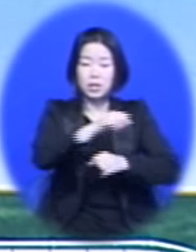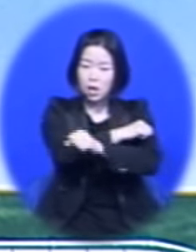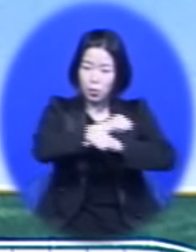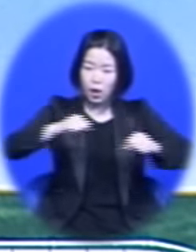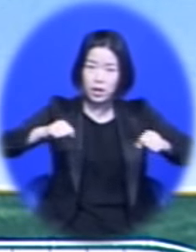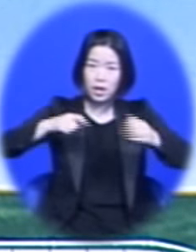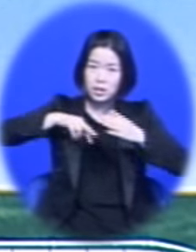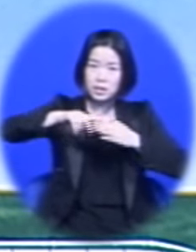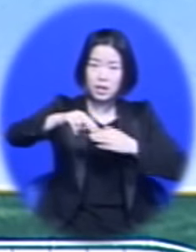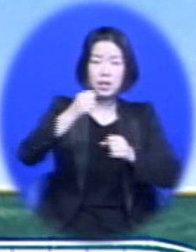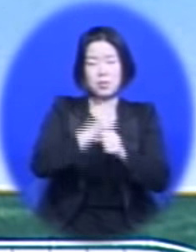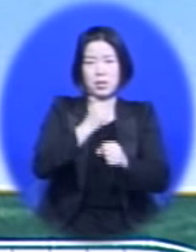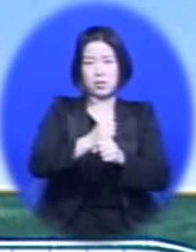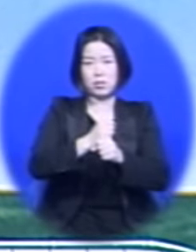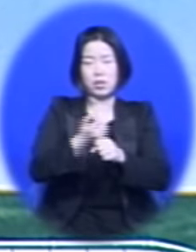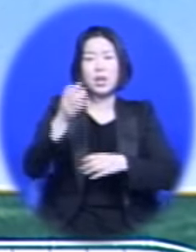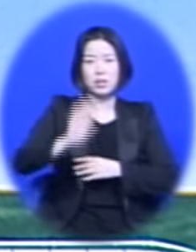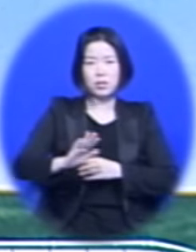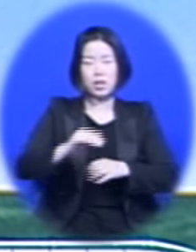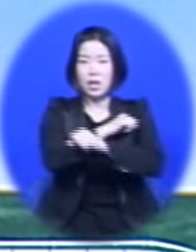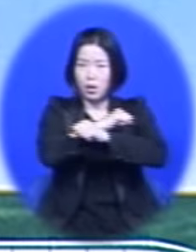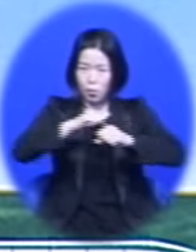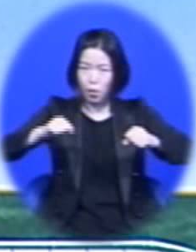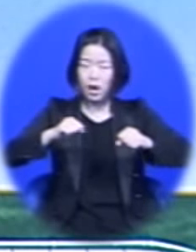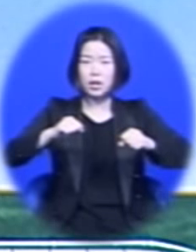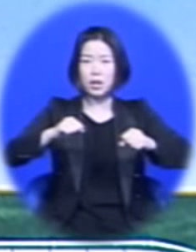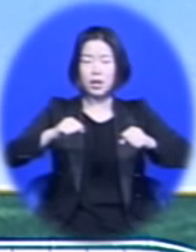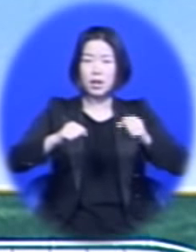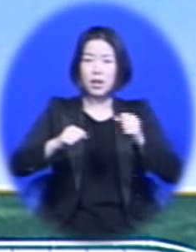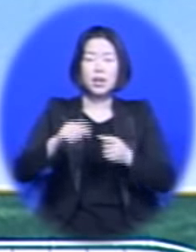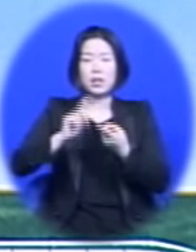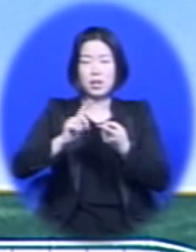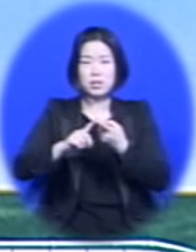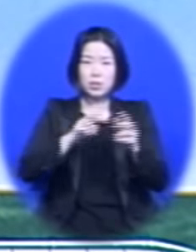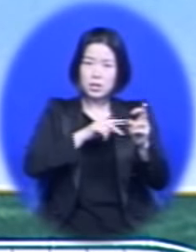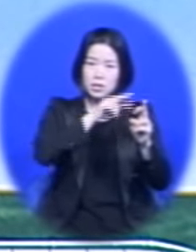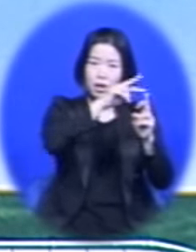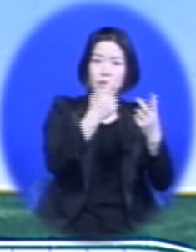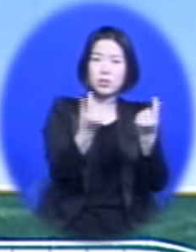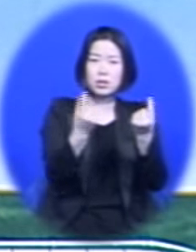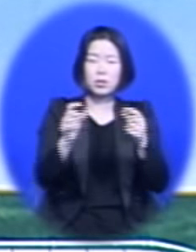하시는 것입니다. 그런데 광야를 산을 오르는 것처럼 생각하고 살았으니